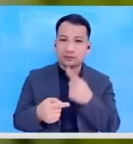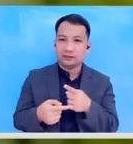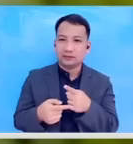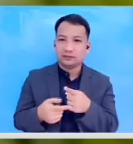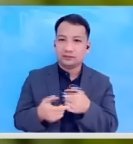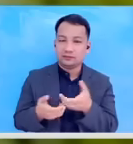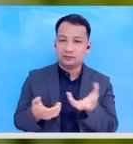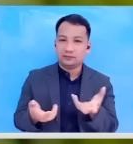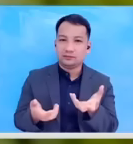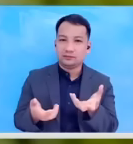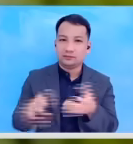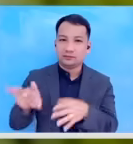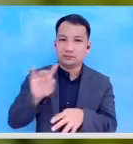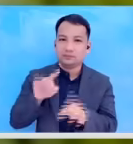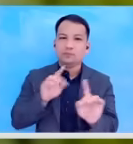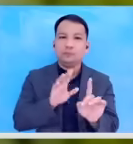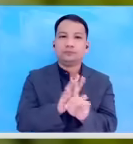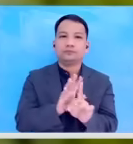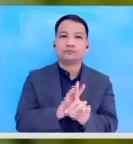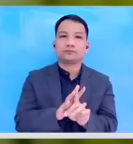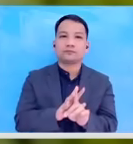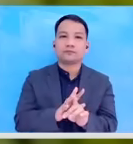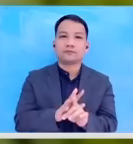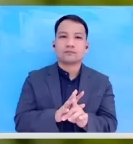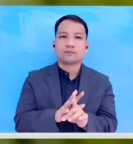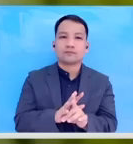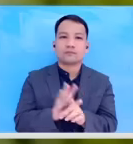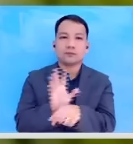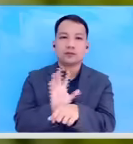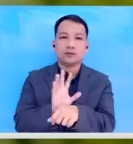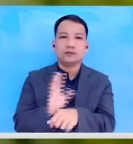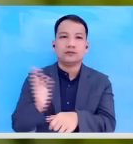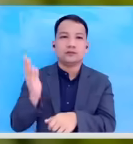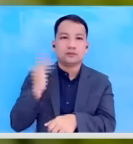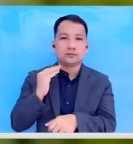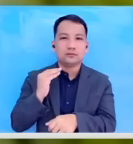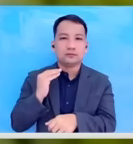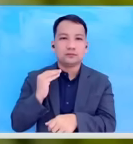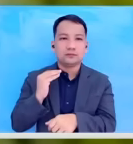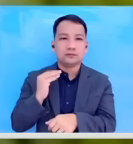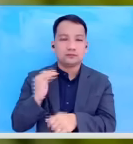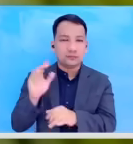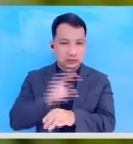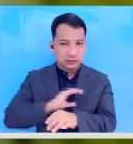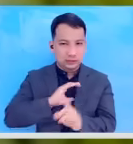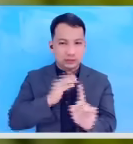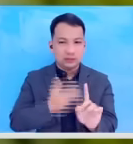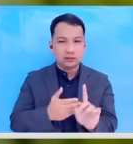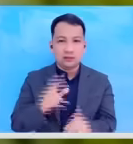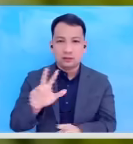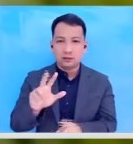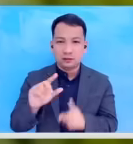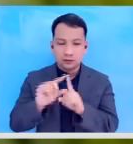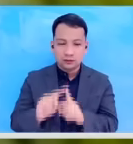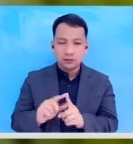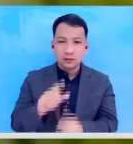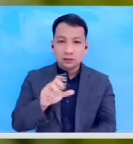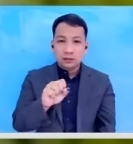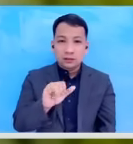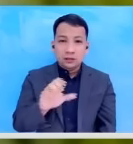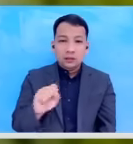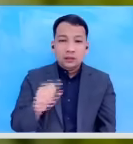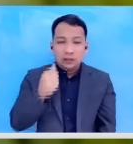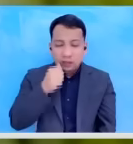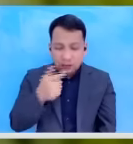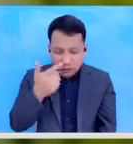siya nakilala dahil yung mga movies ko before, ang peg yung character niya. Three words to describe si Sassy Girl para dun sa mga hindi